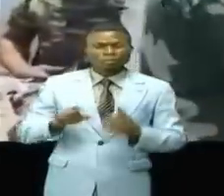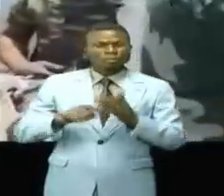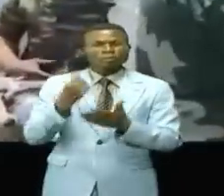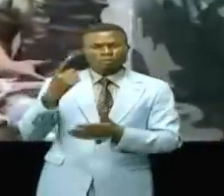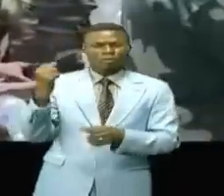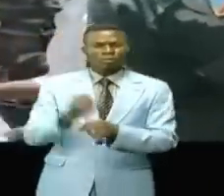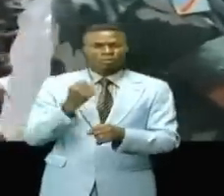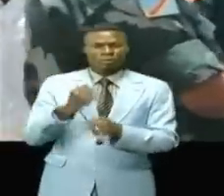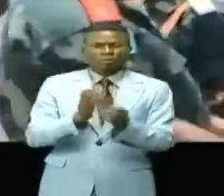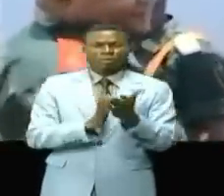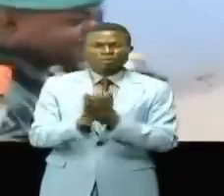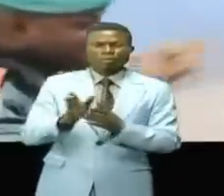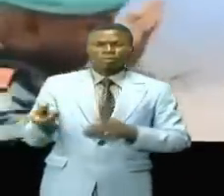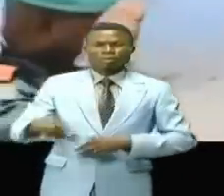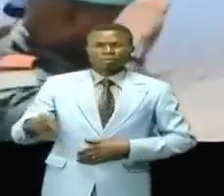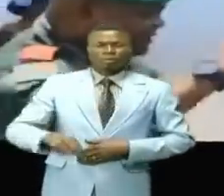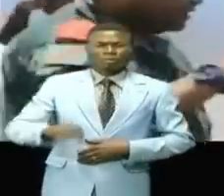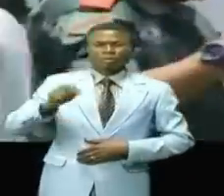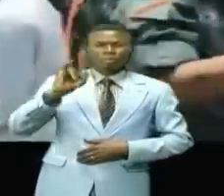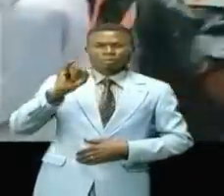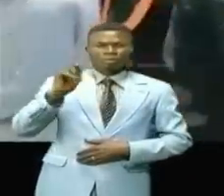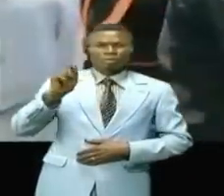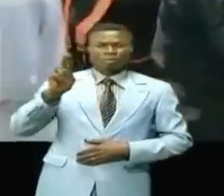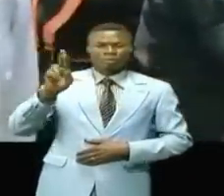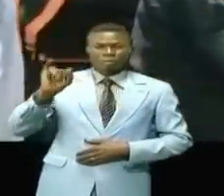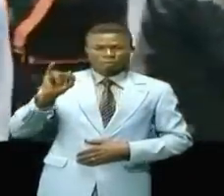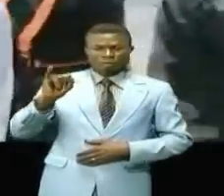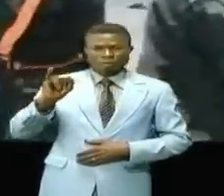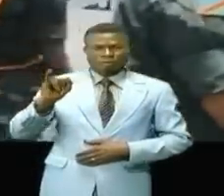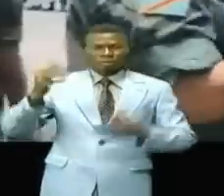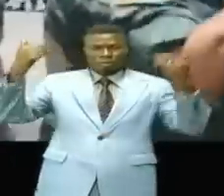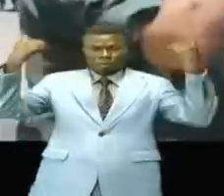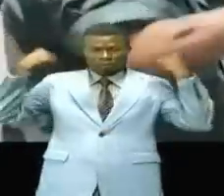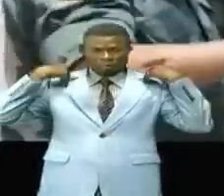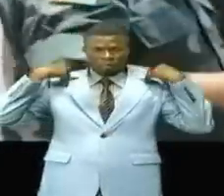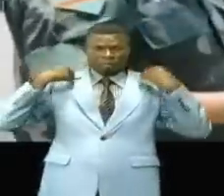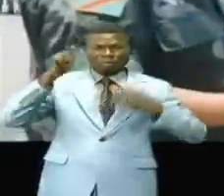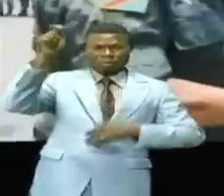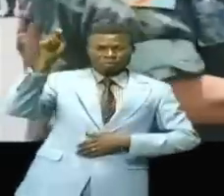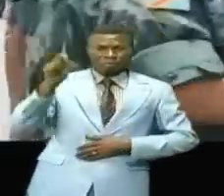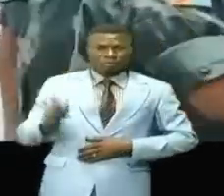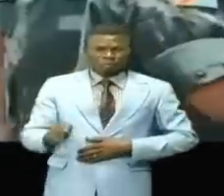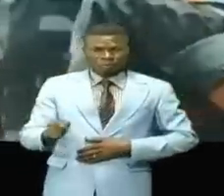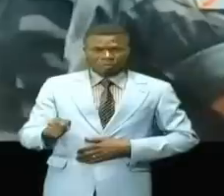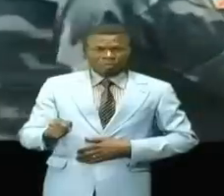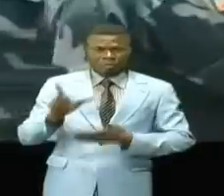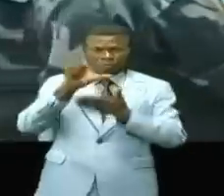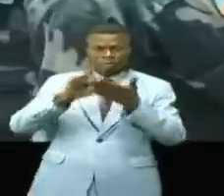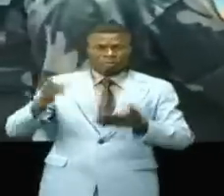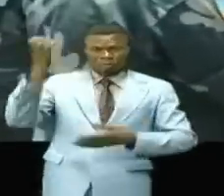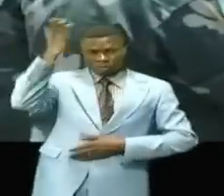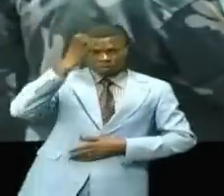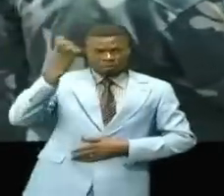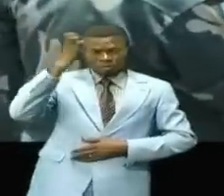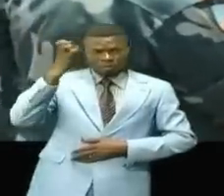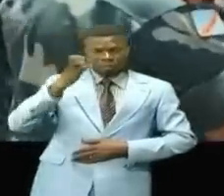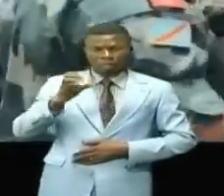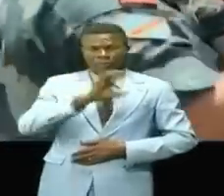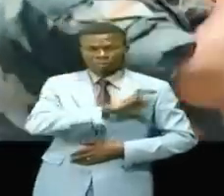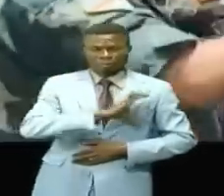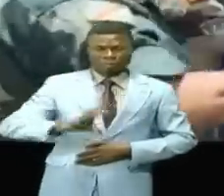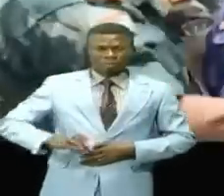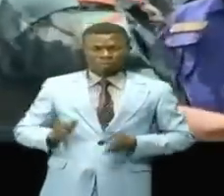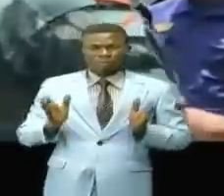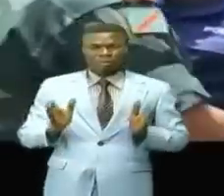mission officielle dans la province de l'Ituri, celle du chef d'état-major général des FARDC, le lieutenant-général Christian Tshiwewe